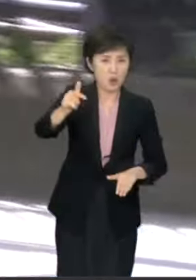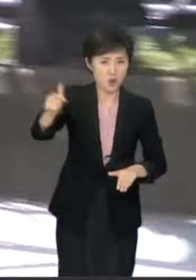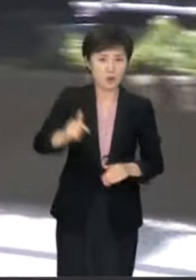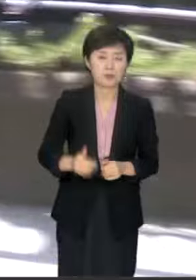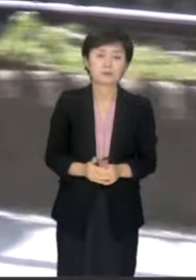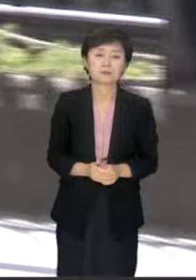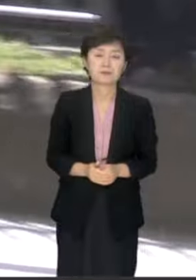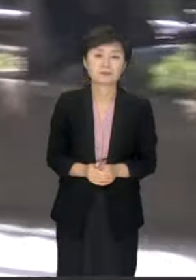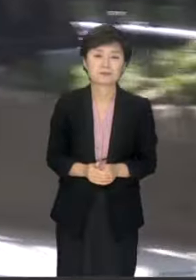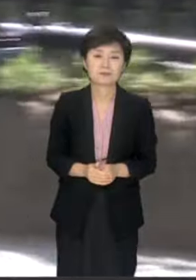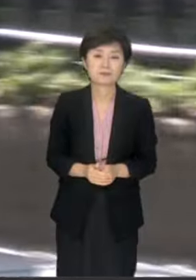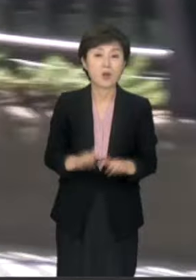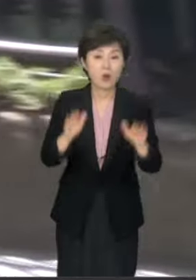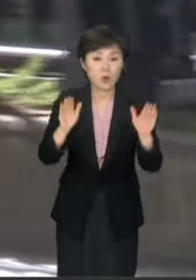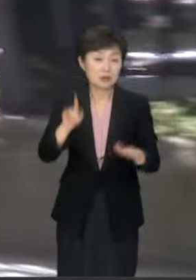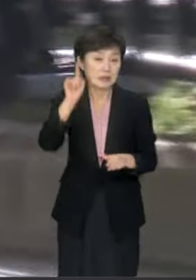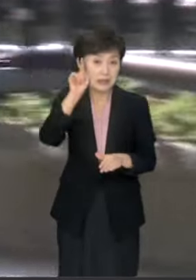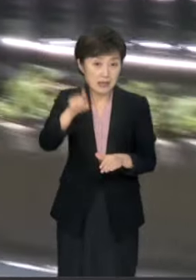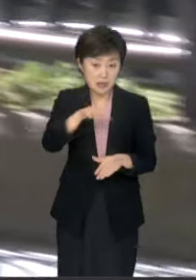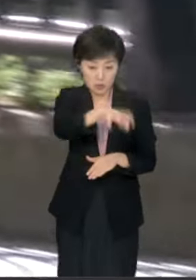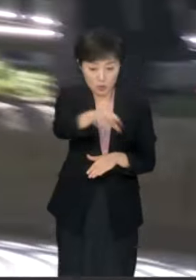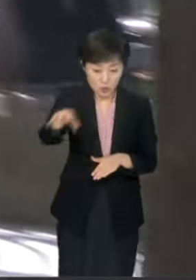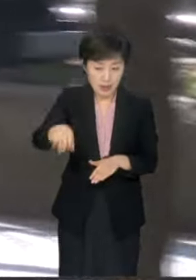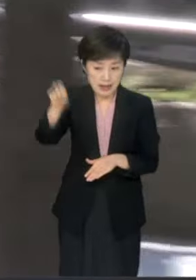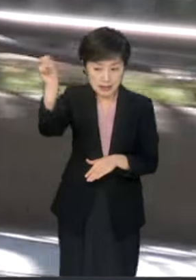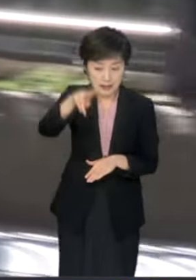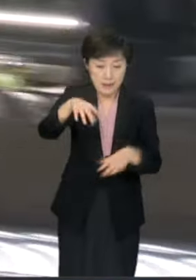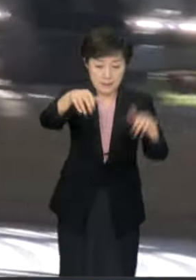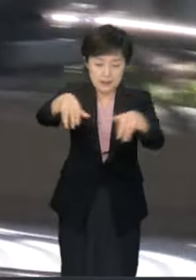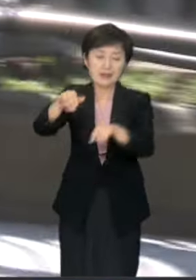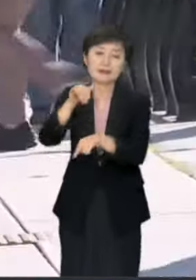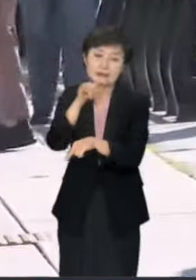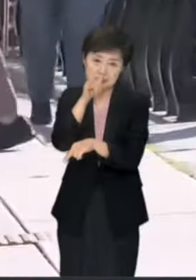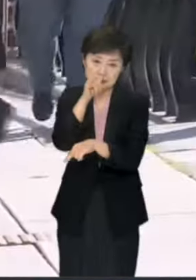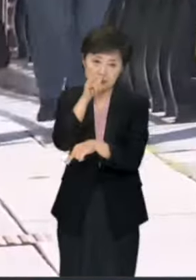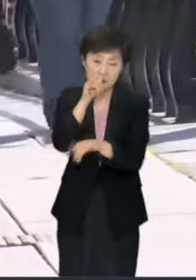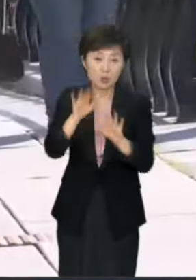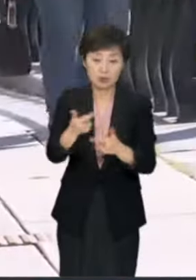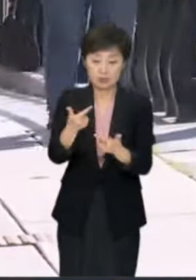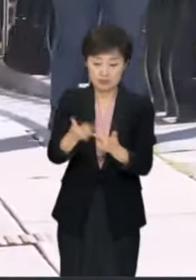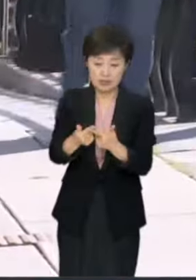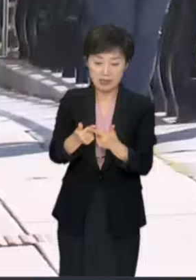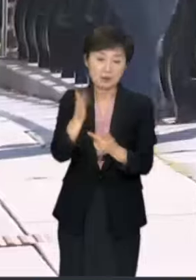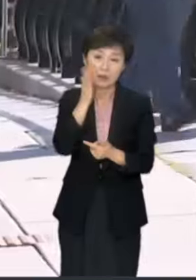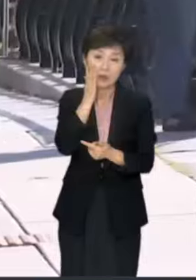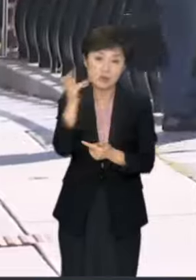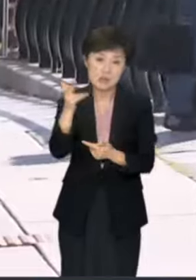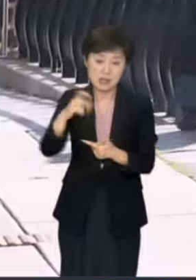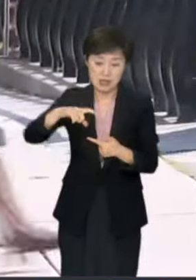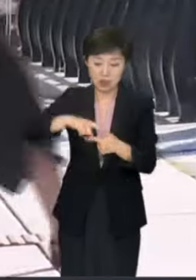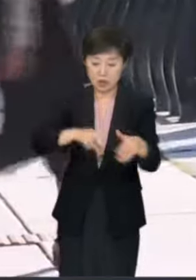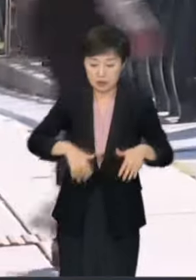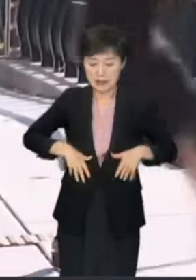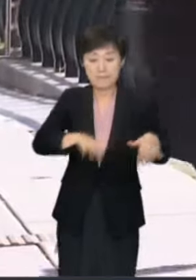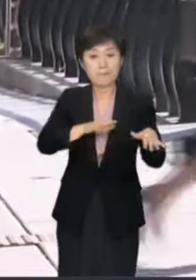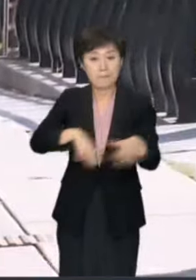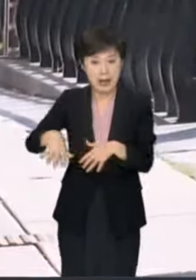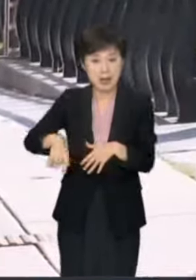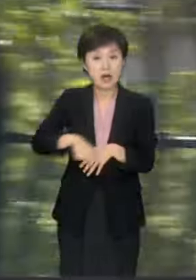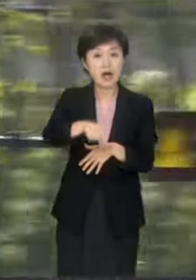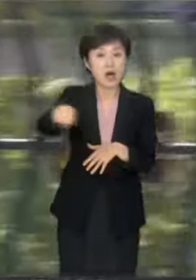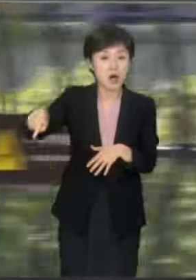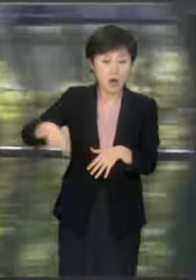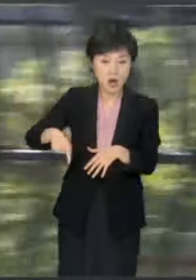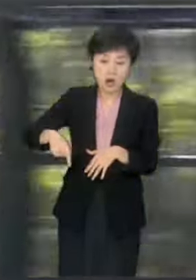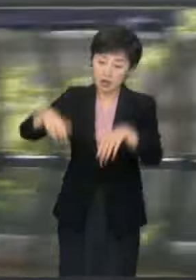벌어지겠습니다. 오늘과 내일 일부 지역엔 가끔 비가 내리겠습니다. 오늘은 부산과 울산, 경남 남해안과 경남 동부